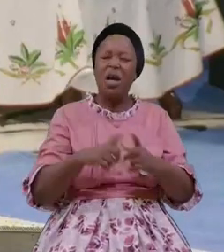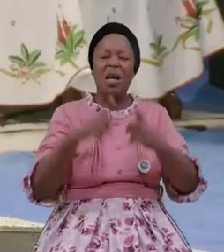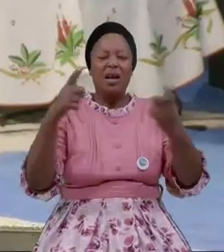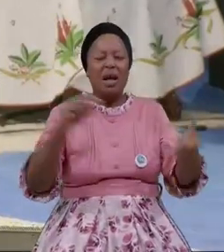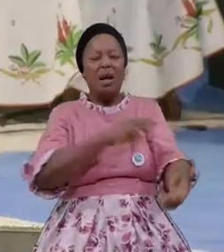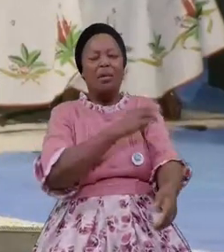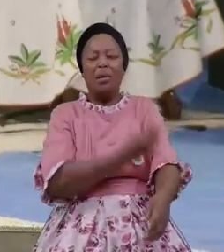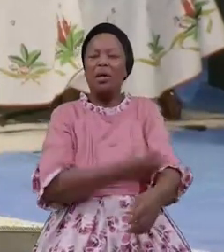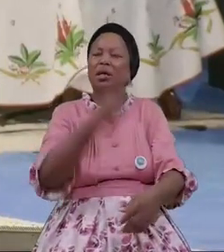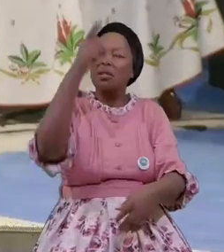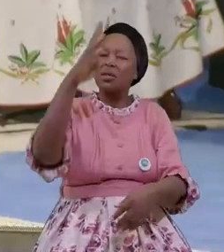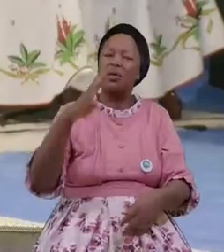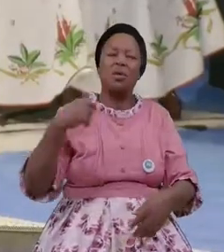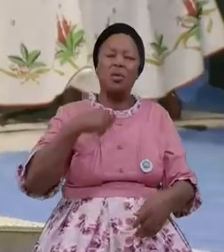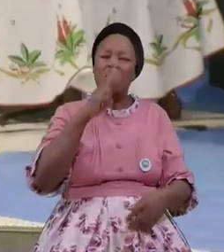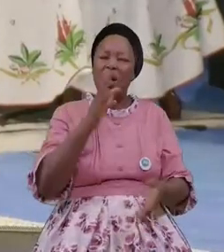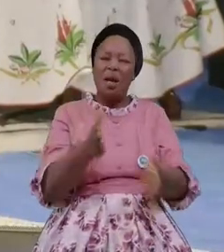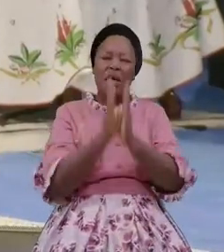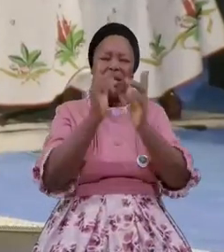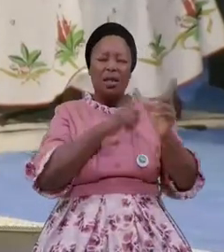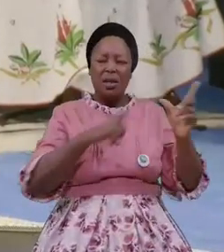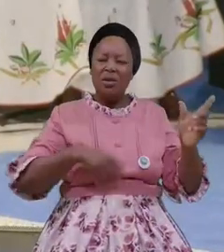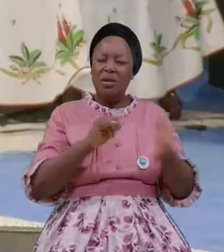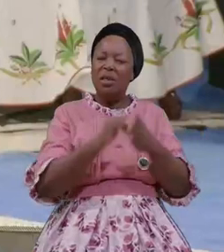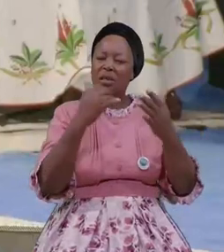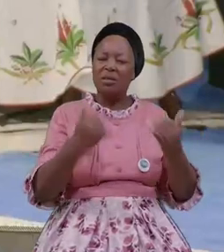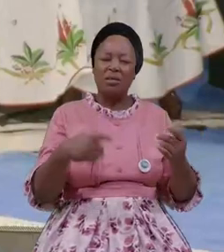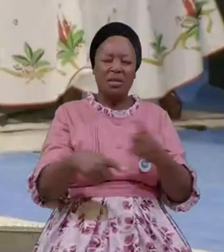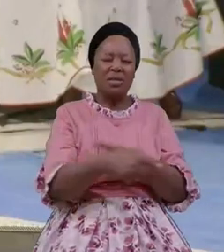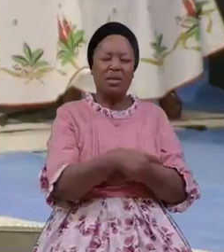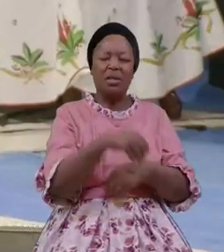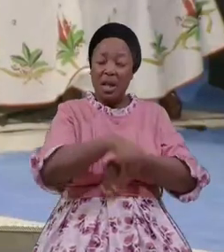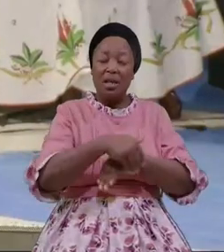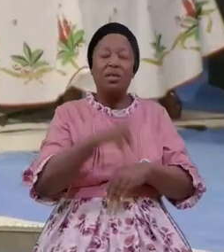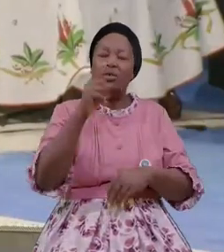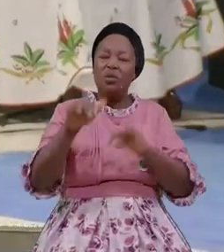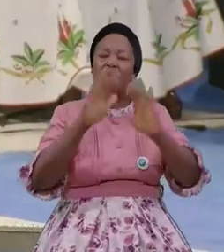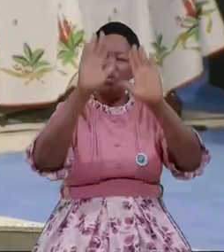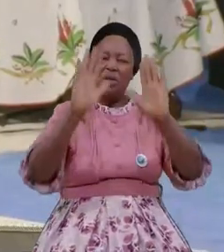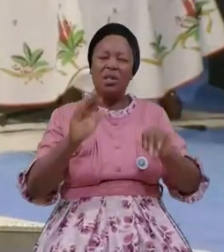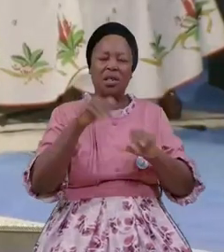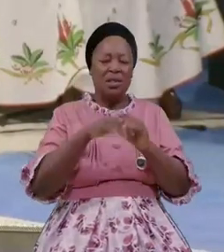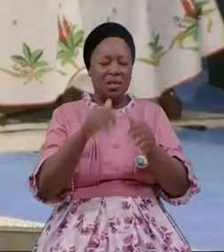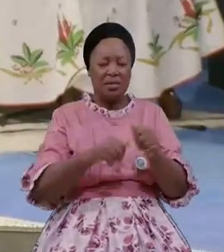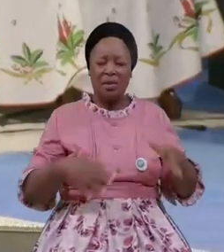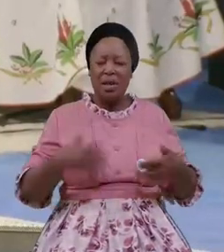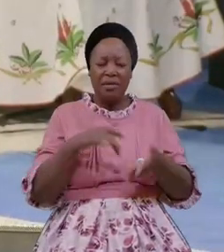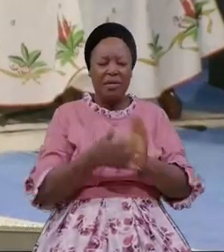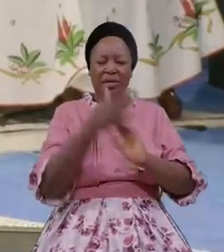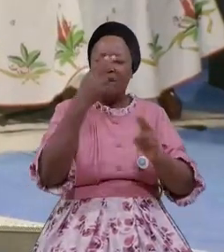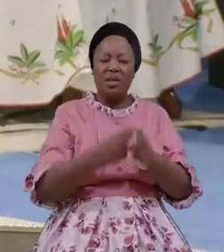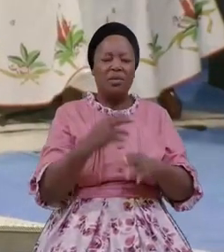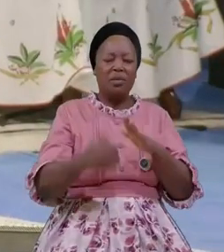tout-puissant nous demandons que ce soir que tu fasses des prodiges dans chaque vie